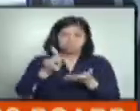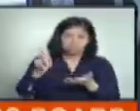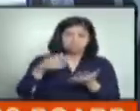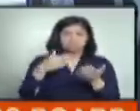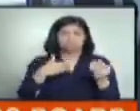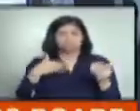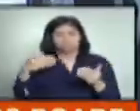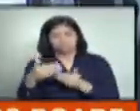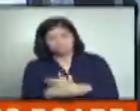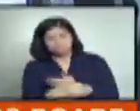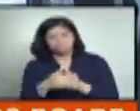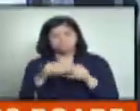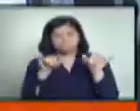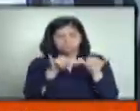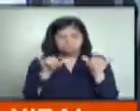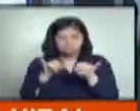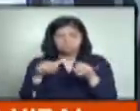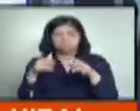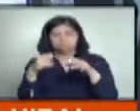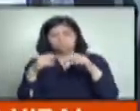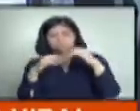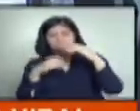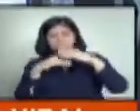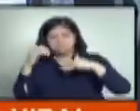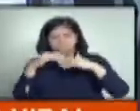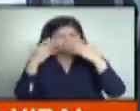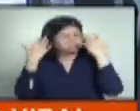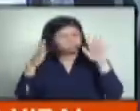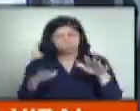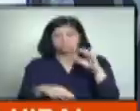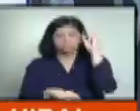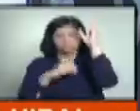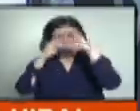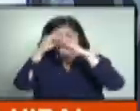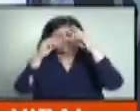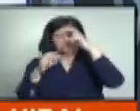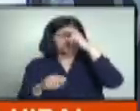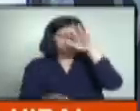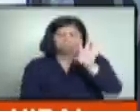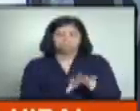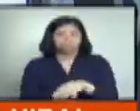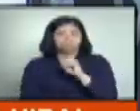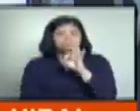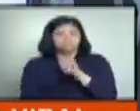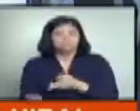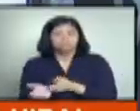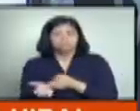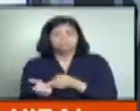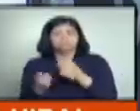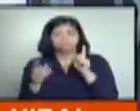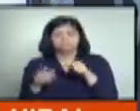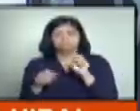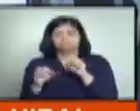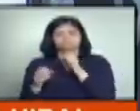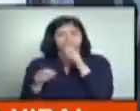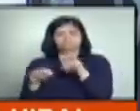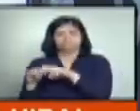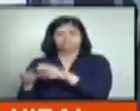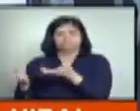advance, tapos naglinear, nagsukatan. Wala ho kaming kaalaman na ganun. Kasi kung naging honest ka lang, hindi ka namin muna